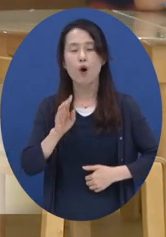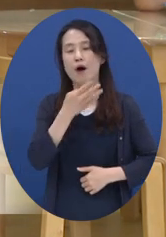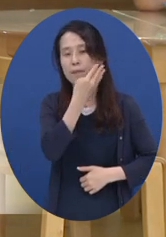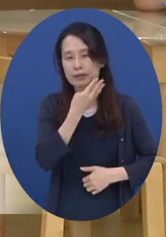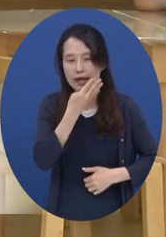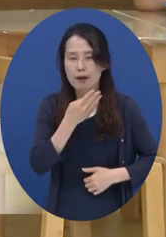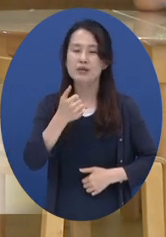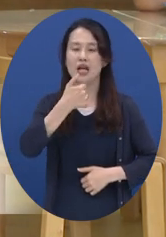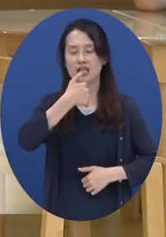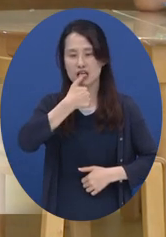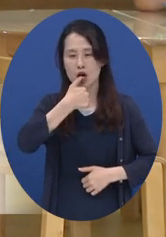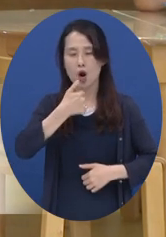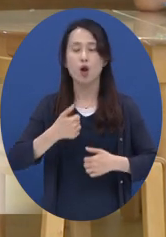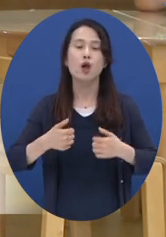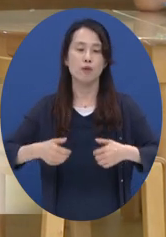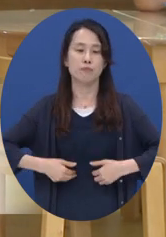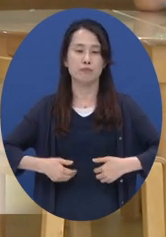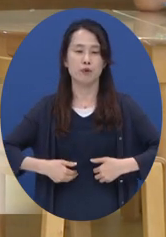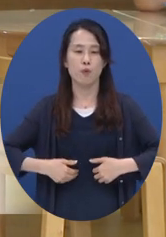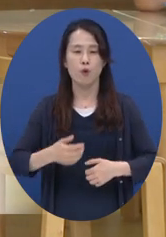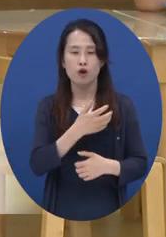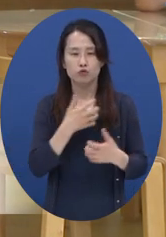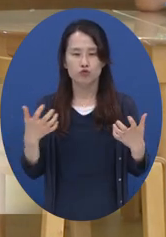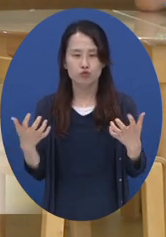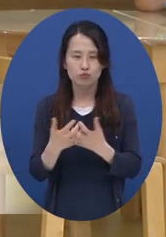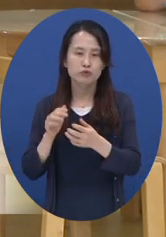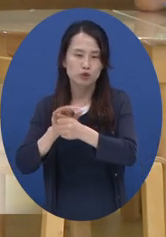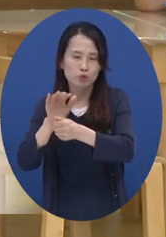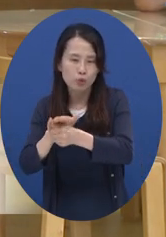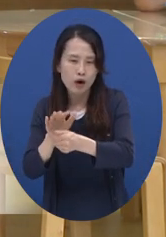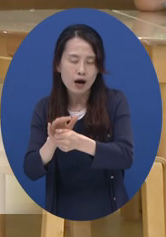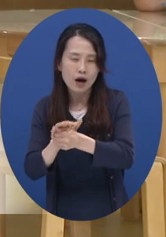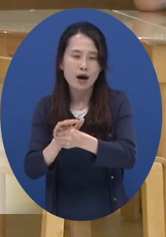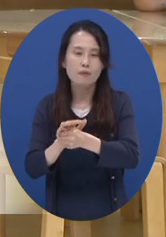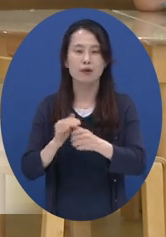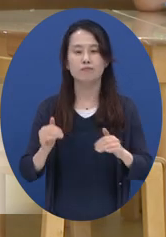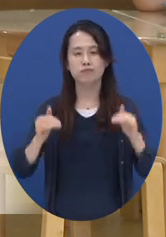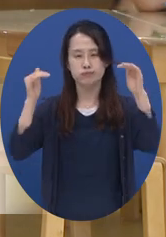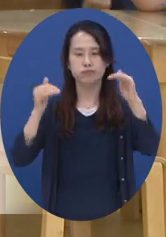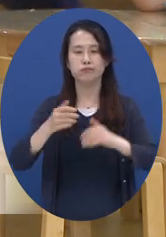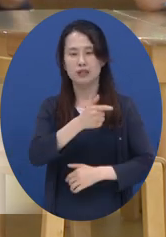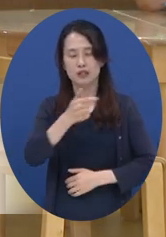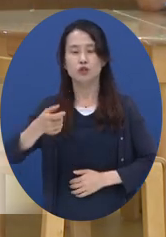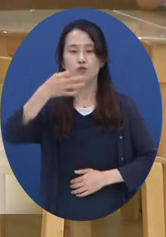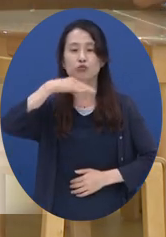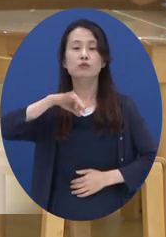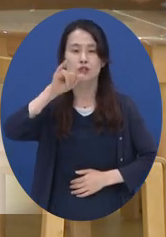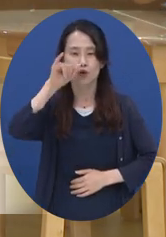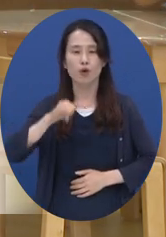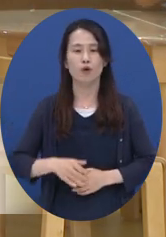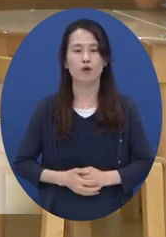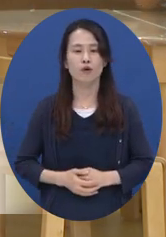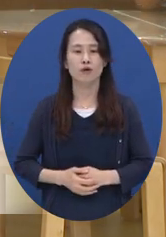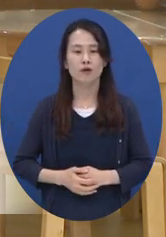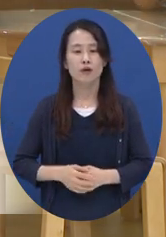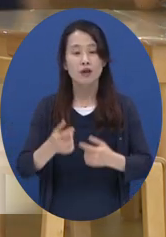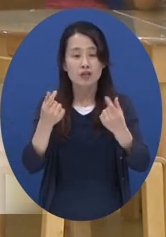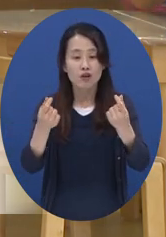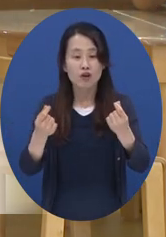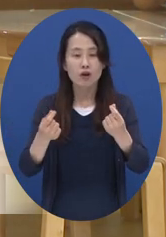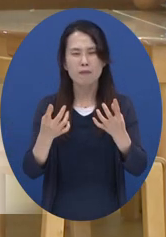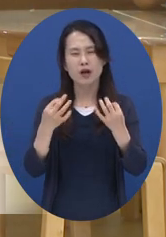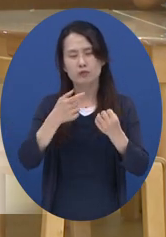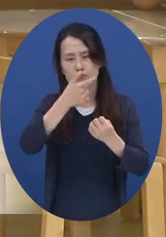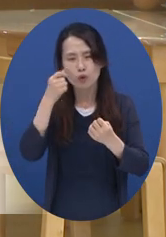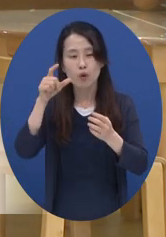가장 필요한 비타민이나 아니면 미네랄 같은 부분들을 충분히 공급받아줘야 아이들이 성장하는 데 매우 큰 도움을 받고